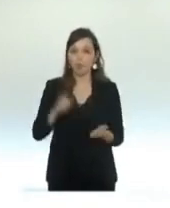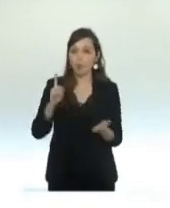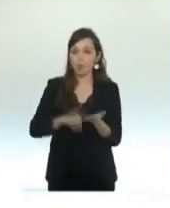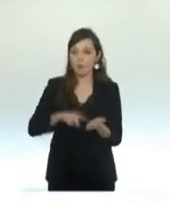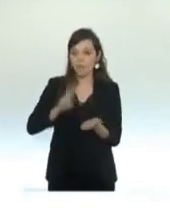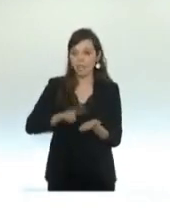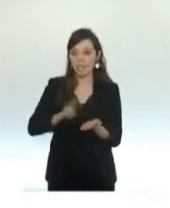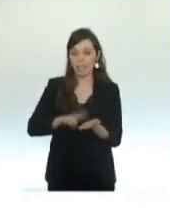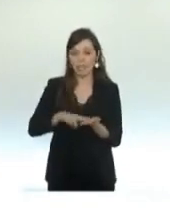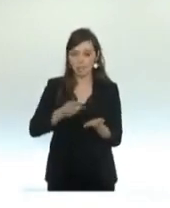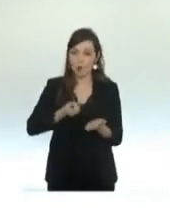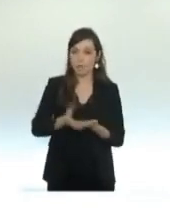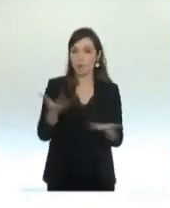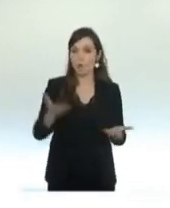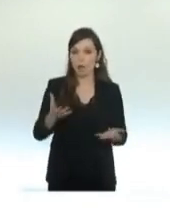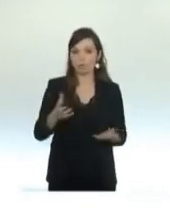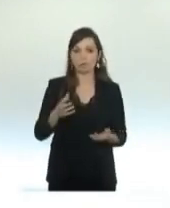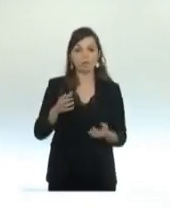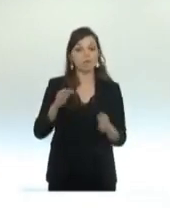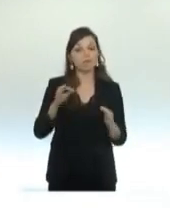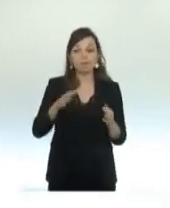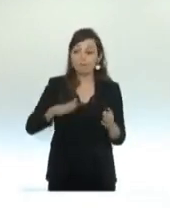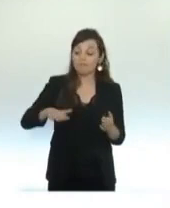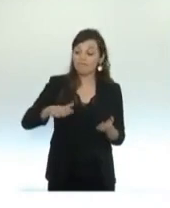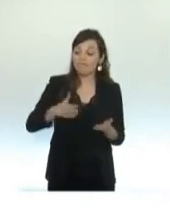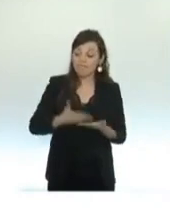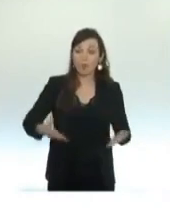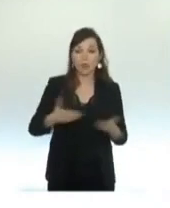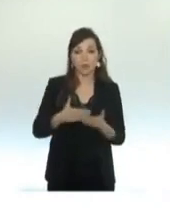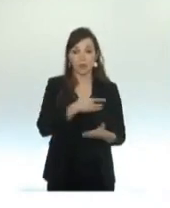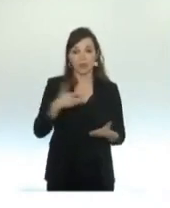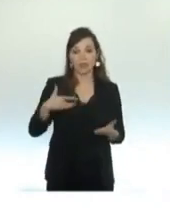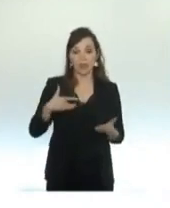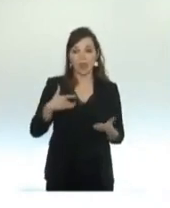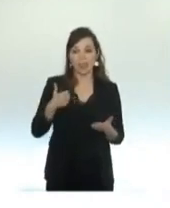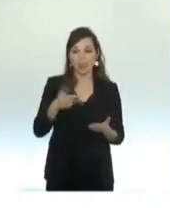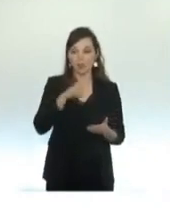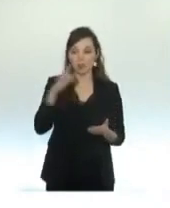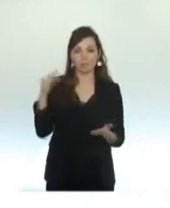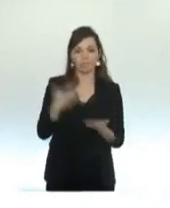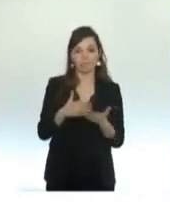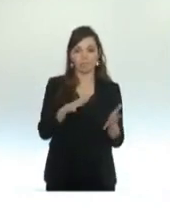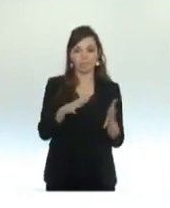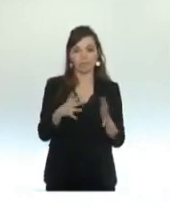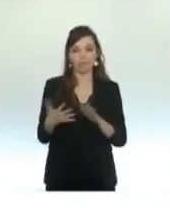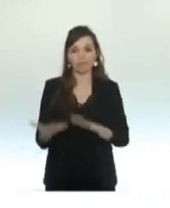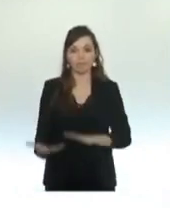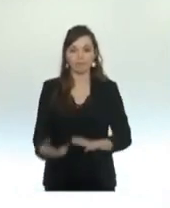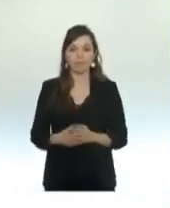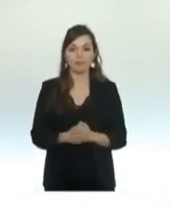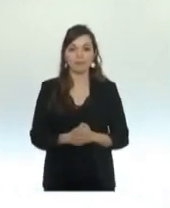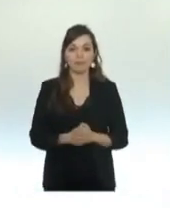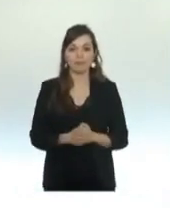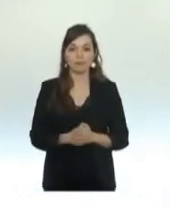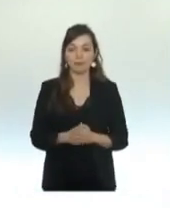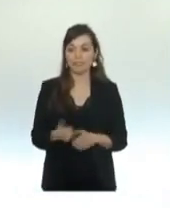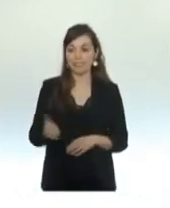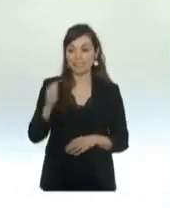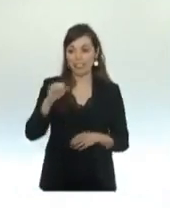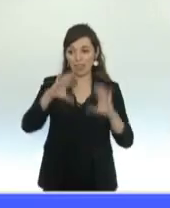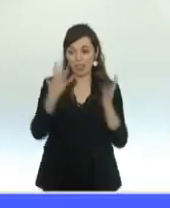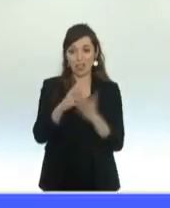que la situation sanitaire de notre pays s'est dégradé au cours des derniers jours nous avons compté hier plus de